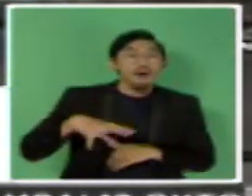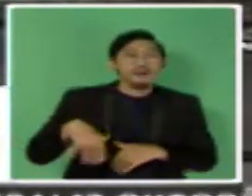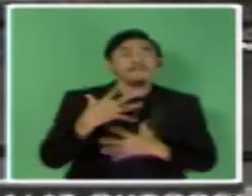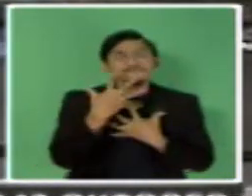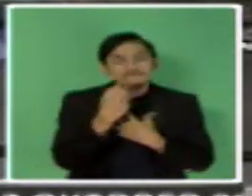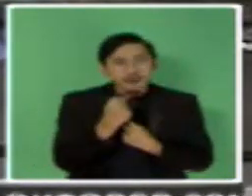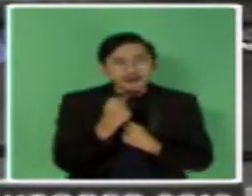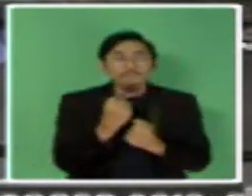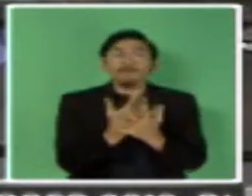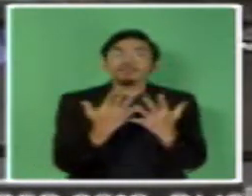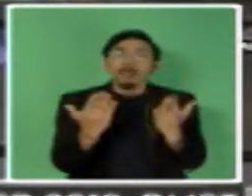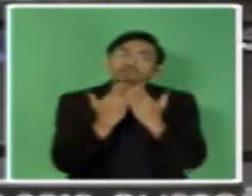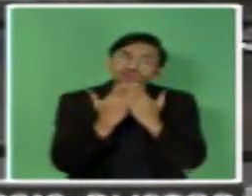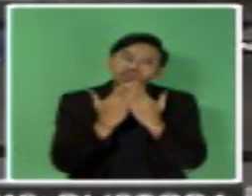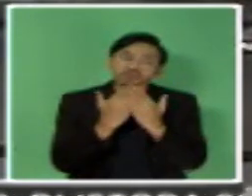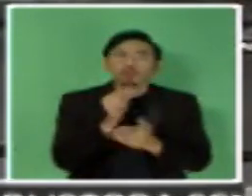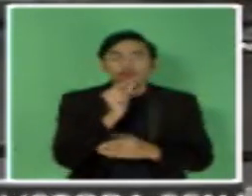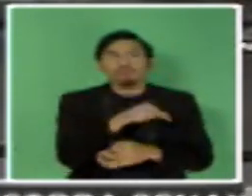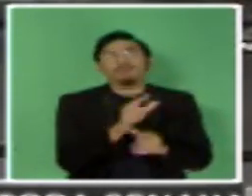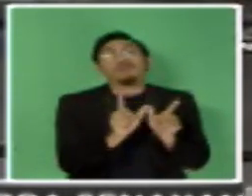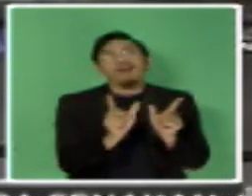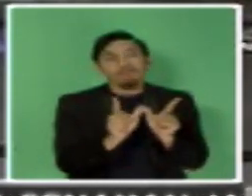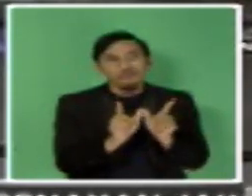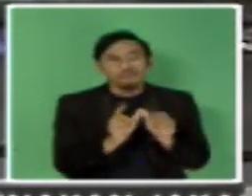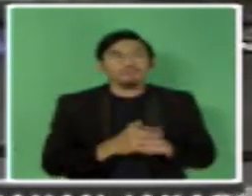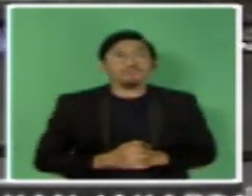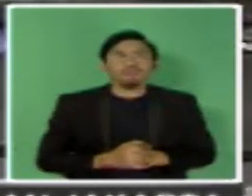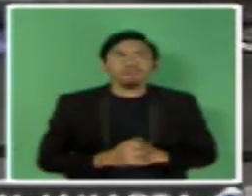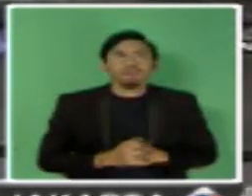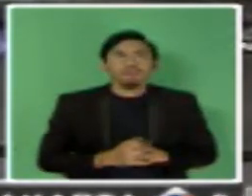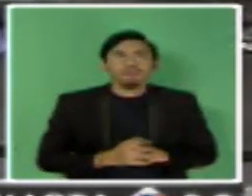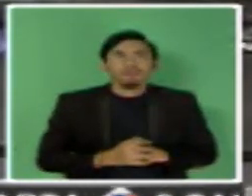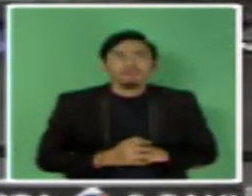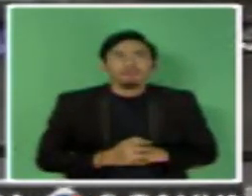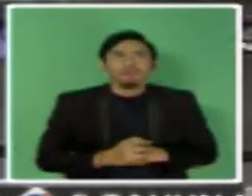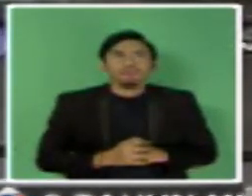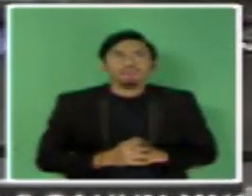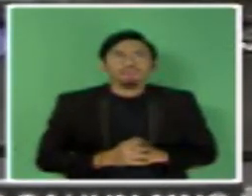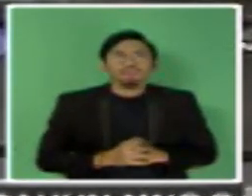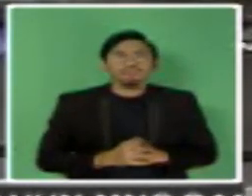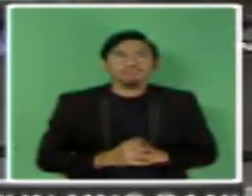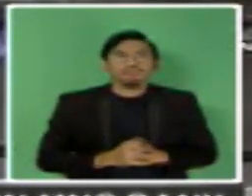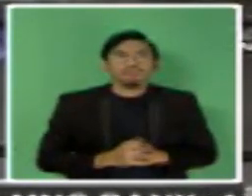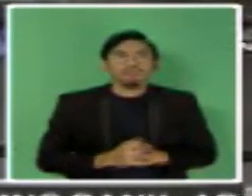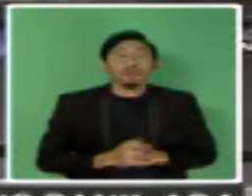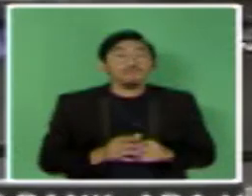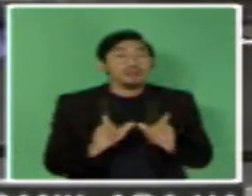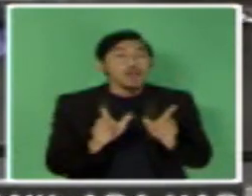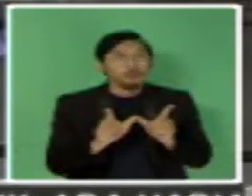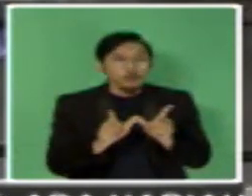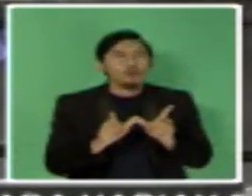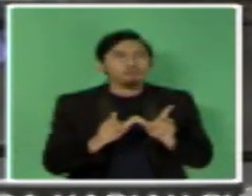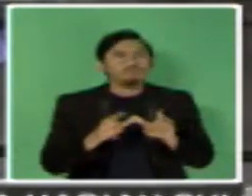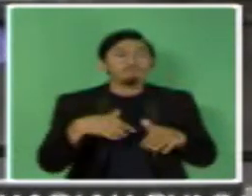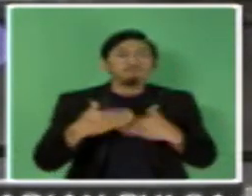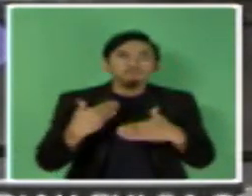agar nantinya Wiranto dapat lekas sembuh. Sementara itu juga saat ini Wiranto masih dalam proses recovery atau proses penyembuhan yang